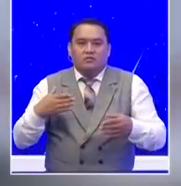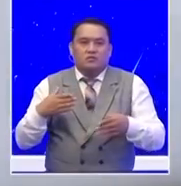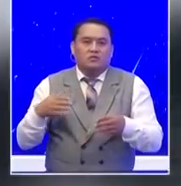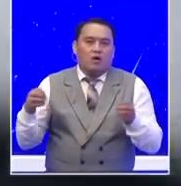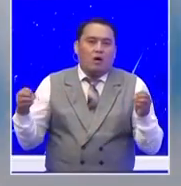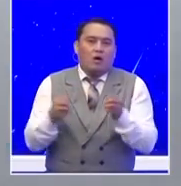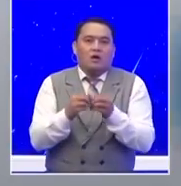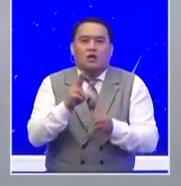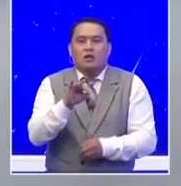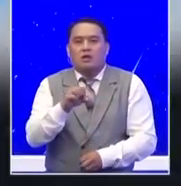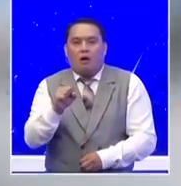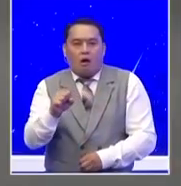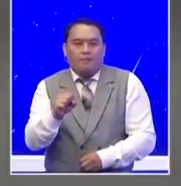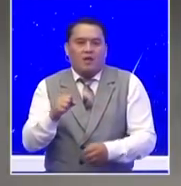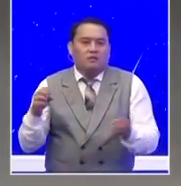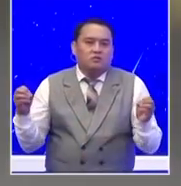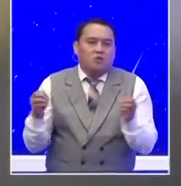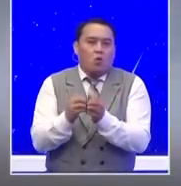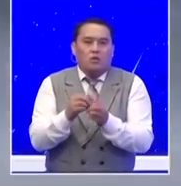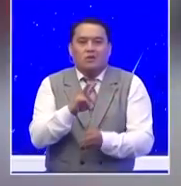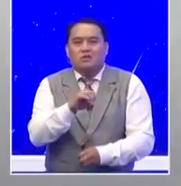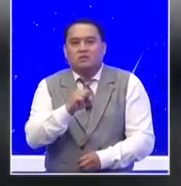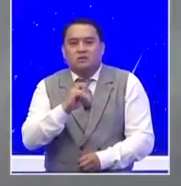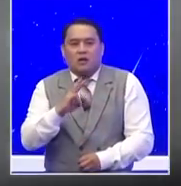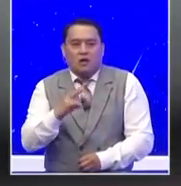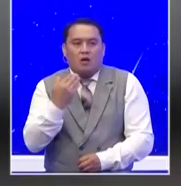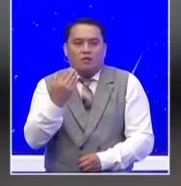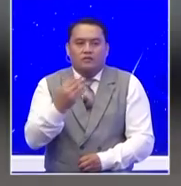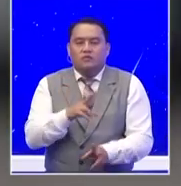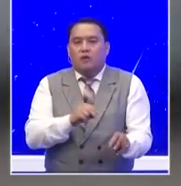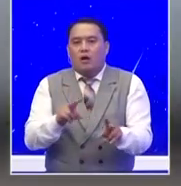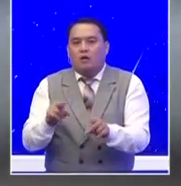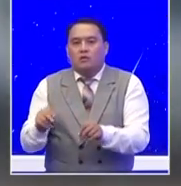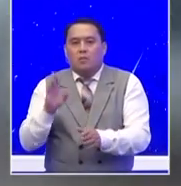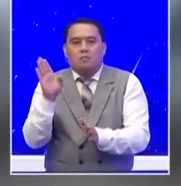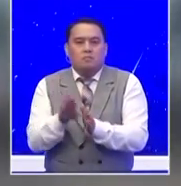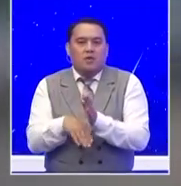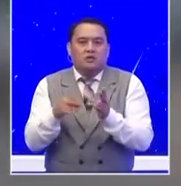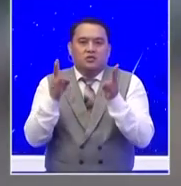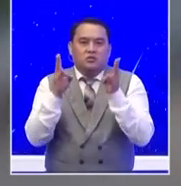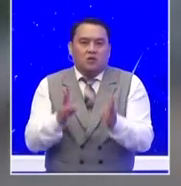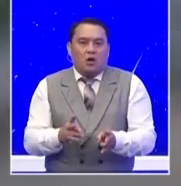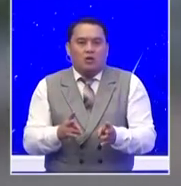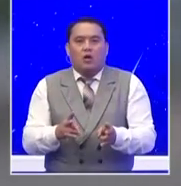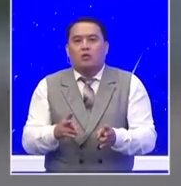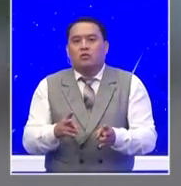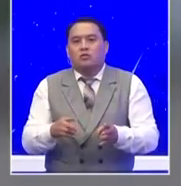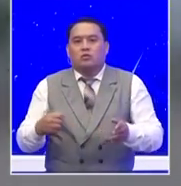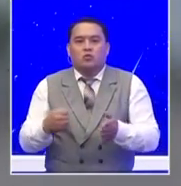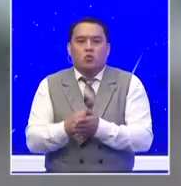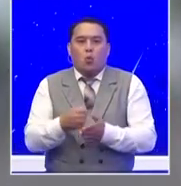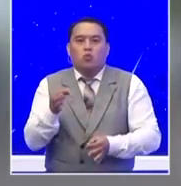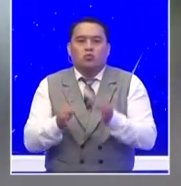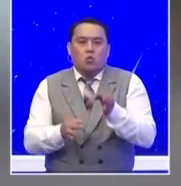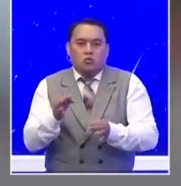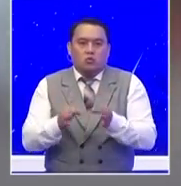с автомобилем «Киа», а затем столкнулся с автомобилем «Ниссан». К счастью, обошлось без пострадавших. Материал находится в производстве